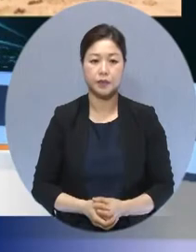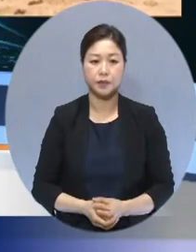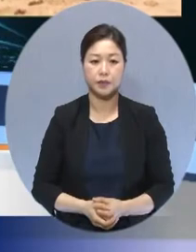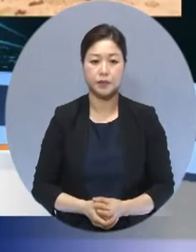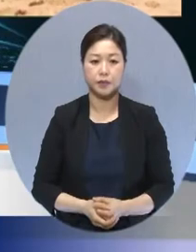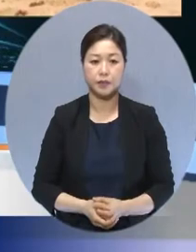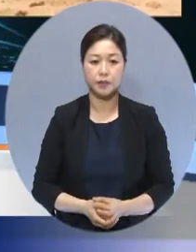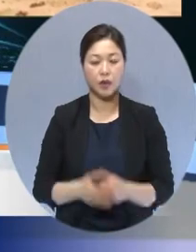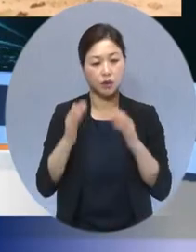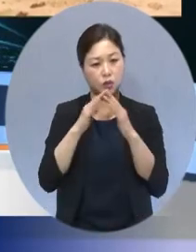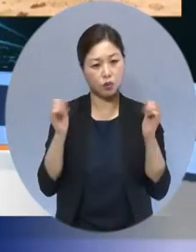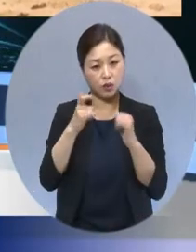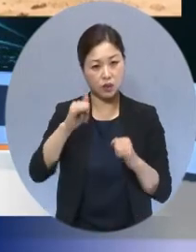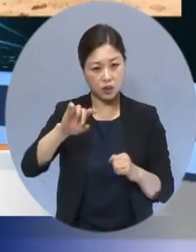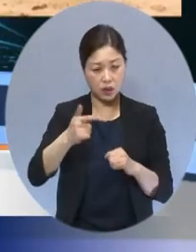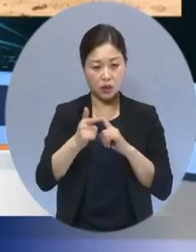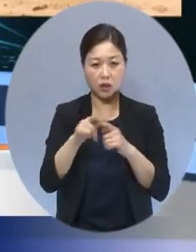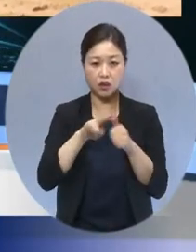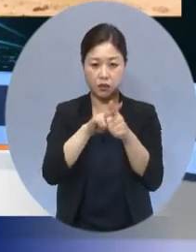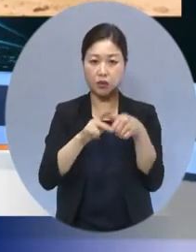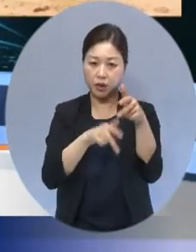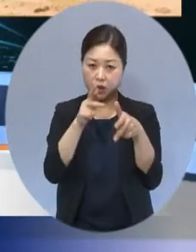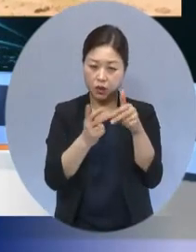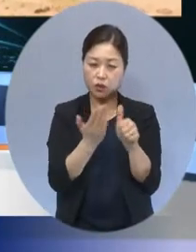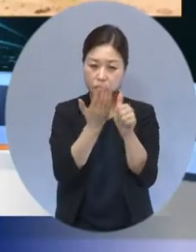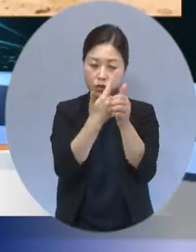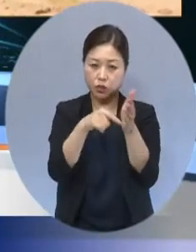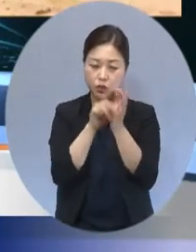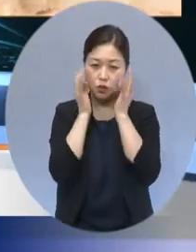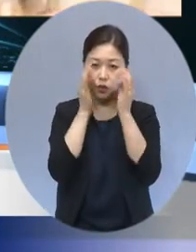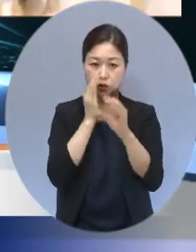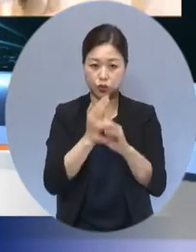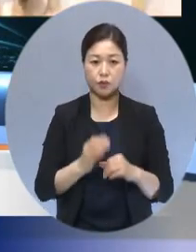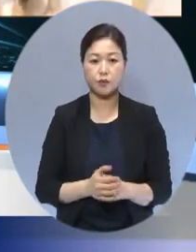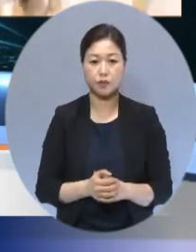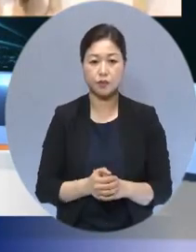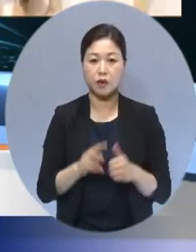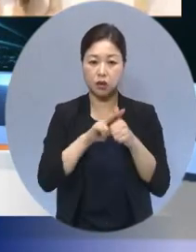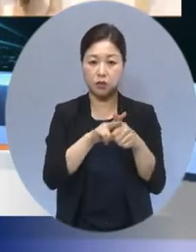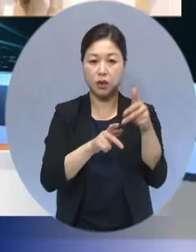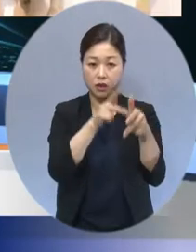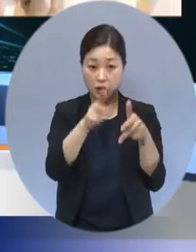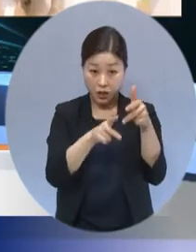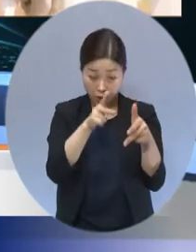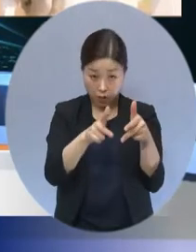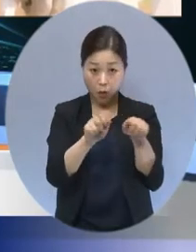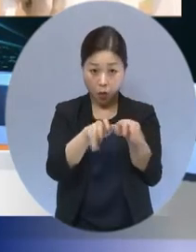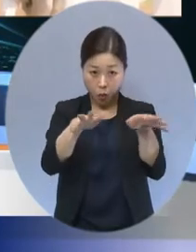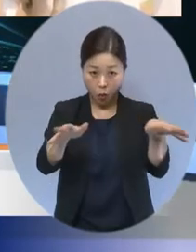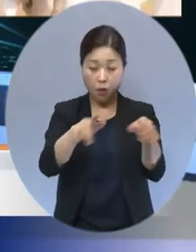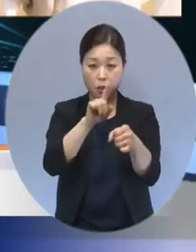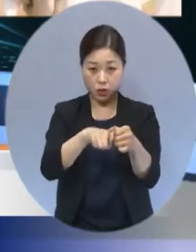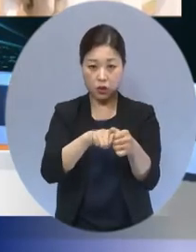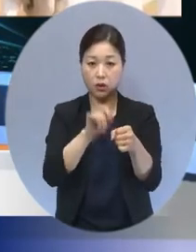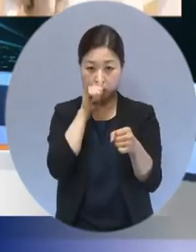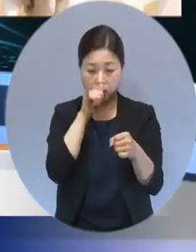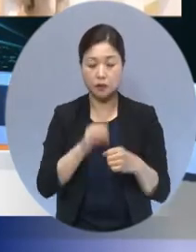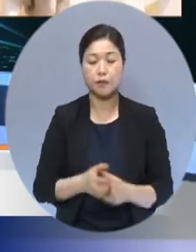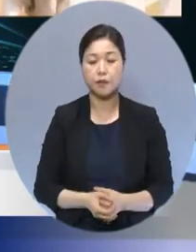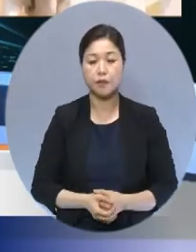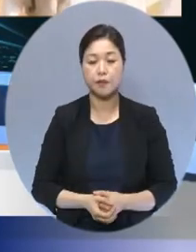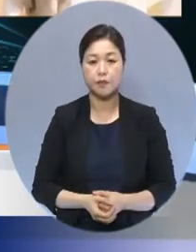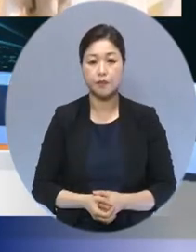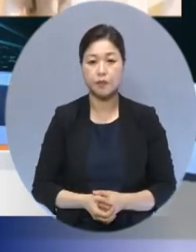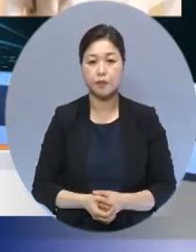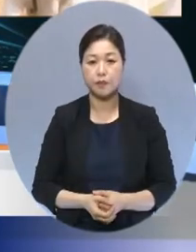전북 진안군이 승마산업 육성에 박차를 가하고 있습니다. 승마산업 대중화에 앞장서겠다는 포부인데요. 최정은